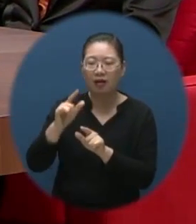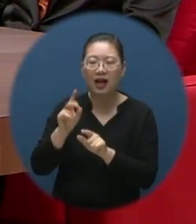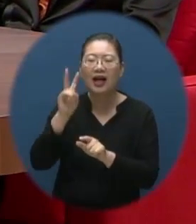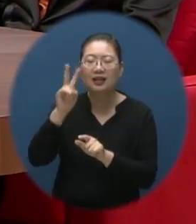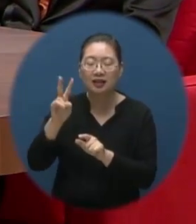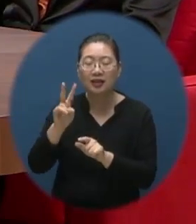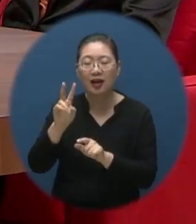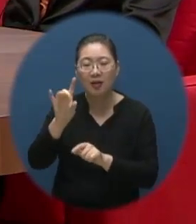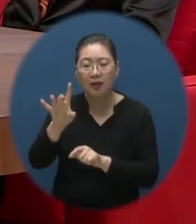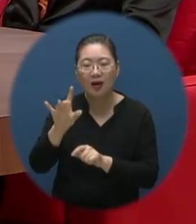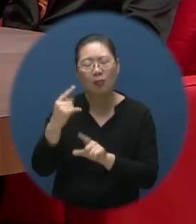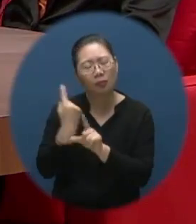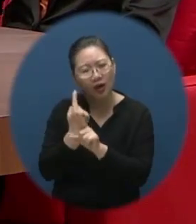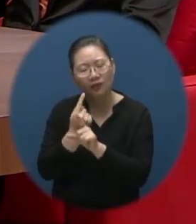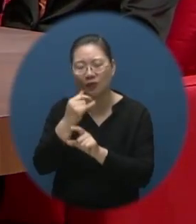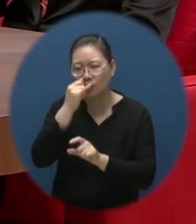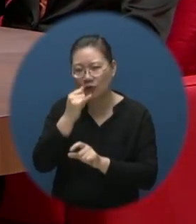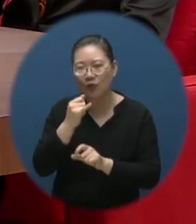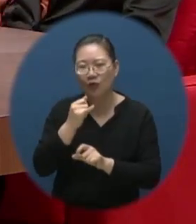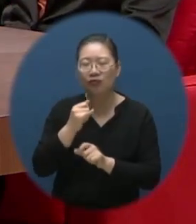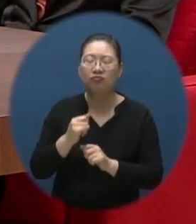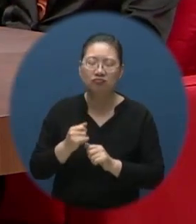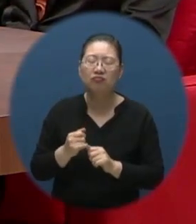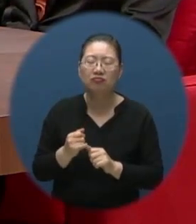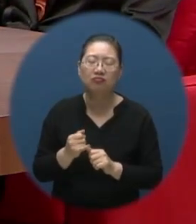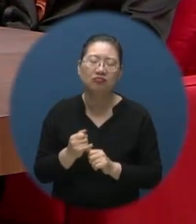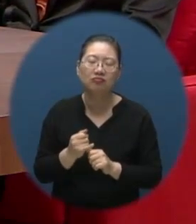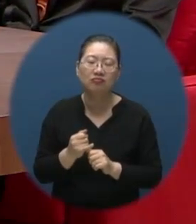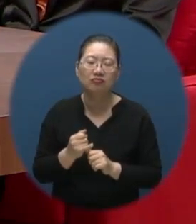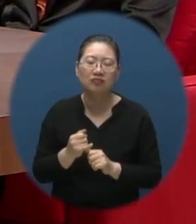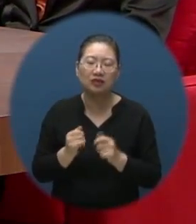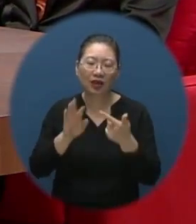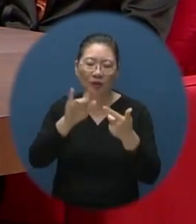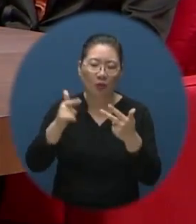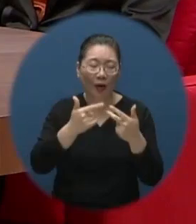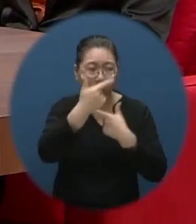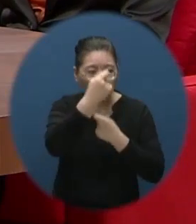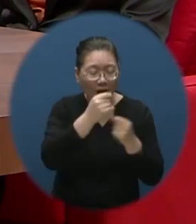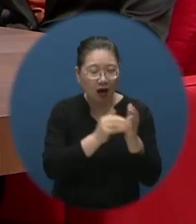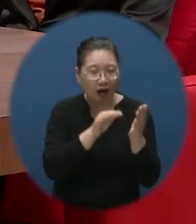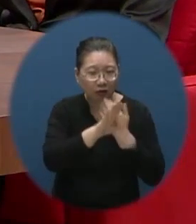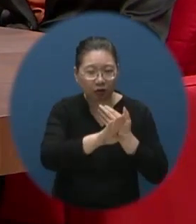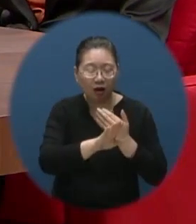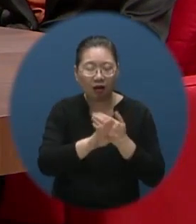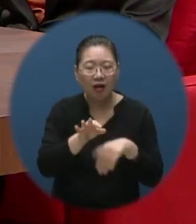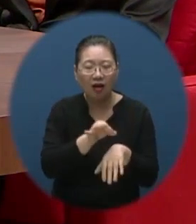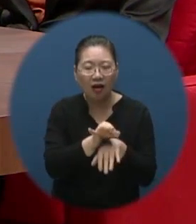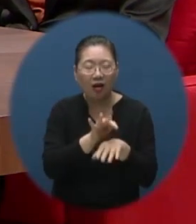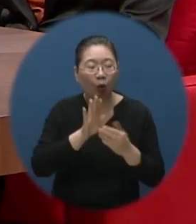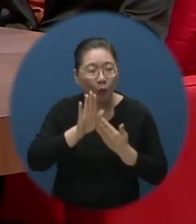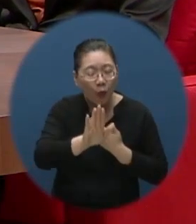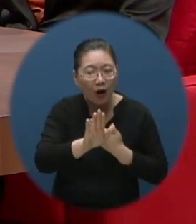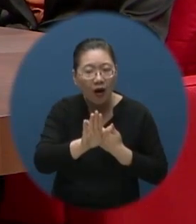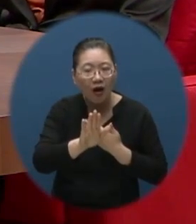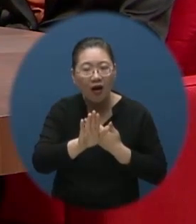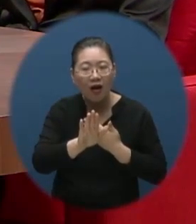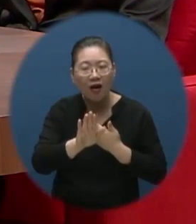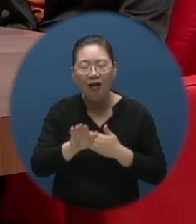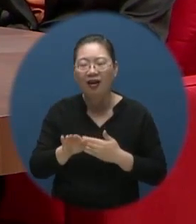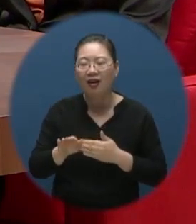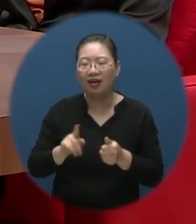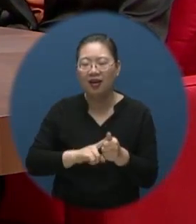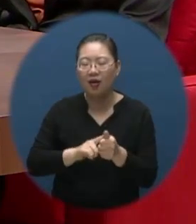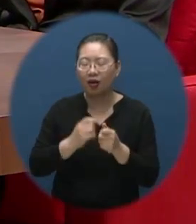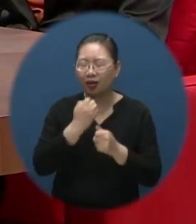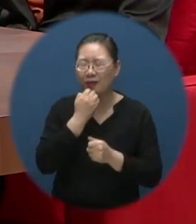한 번도 가고 매일도 가고 일간 띄엄띄엄 이렇게 갔는데 일곱 번 딱 놓으니까 일곱 번을 침을 맞고 나서 딱